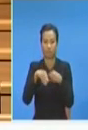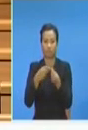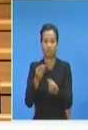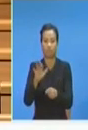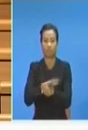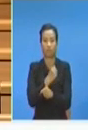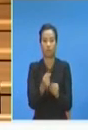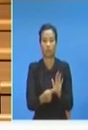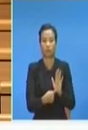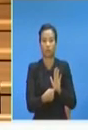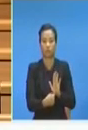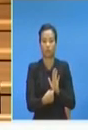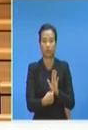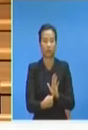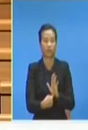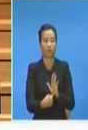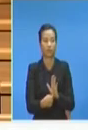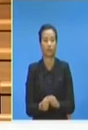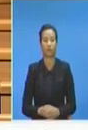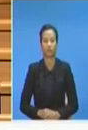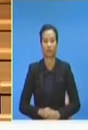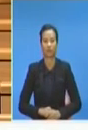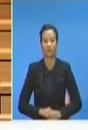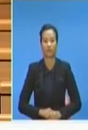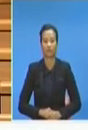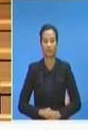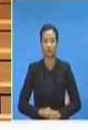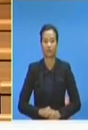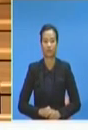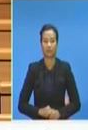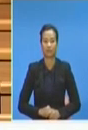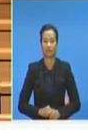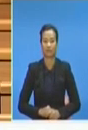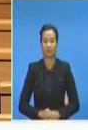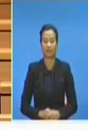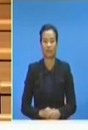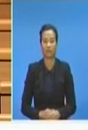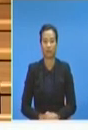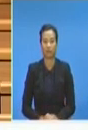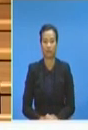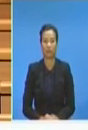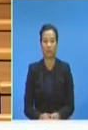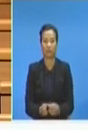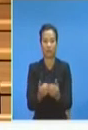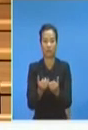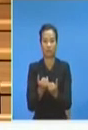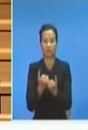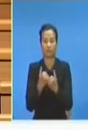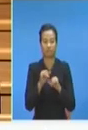ไอ้นี่เป็นมุกเก่าเลยครับยังโกงกันจนเดี๋ยวนี้ย้ายผีเข้า